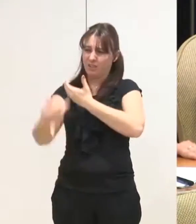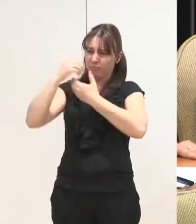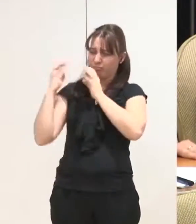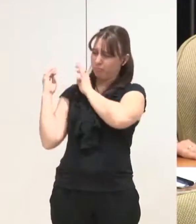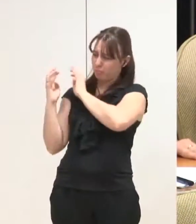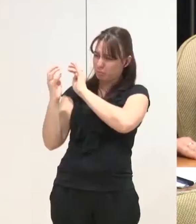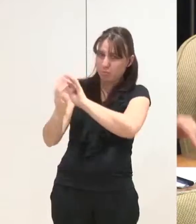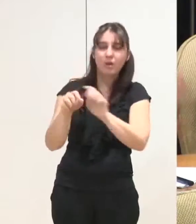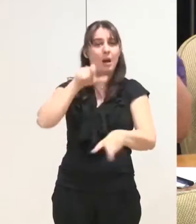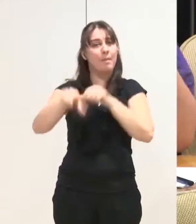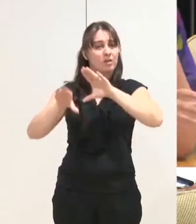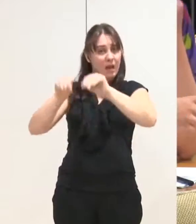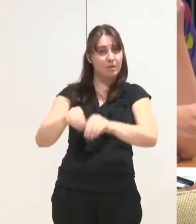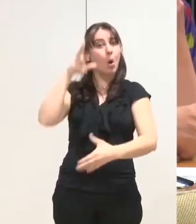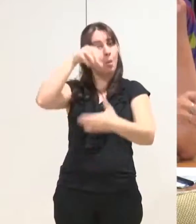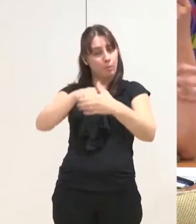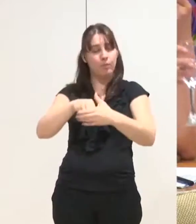les habitants, les services de la ville.